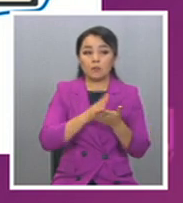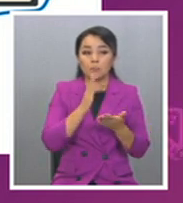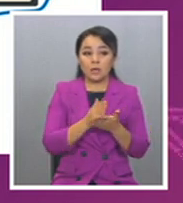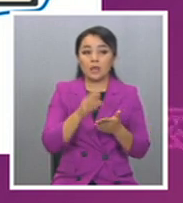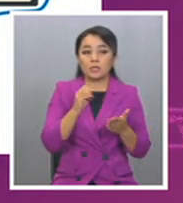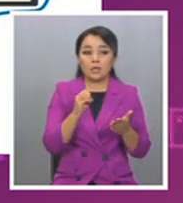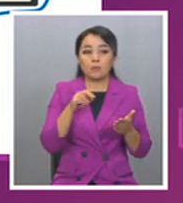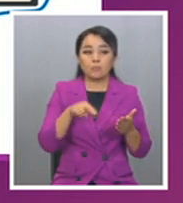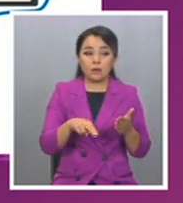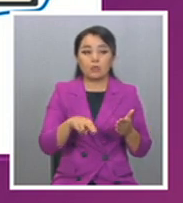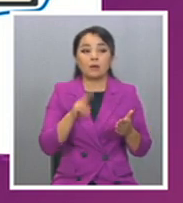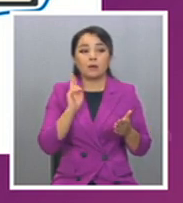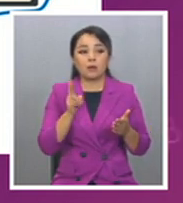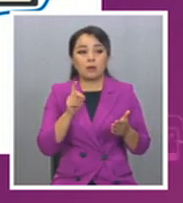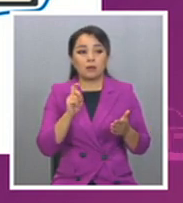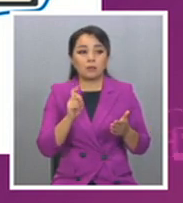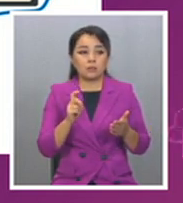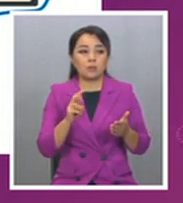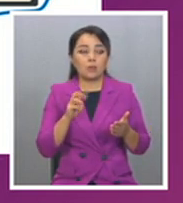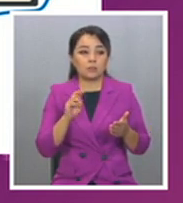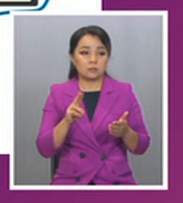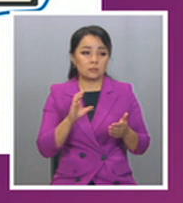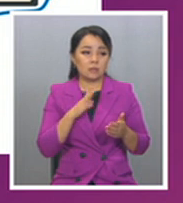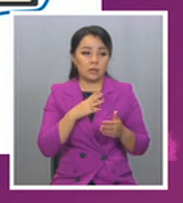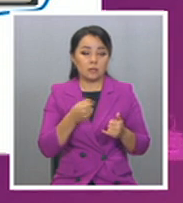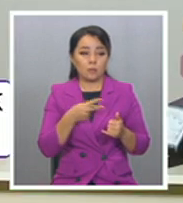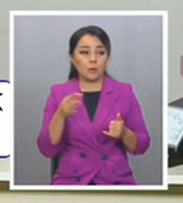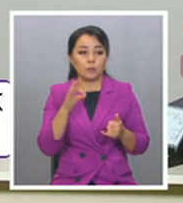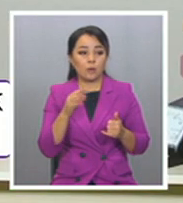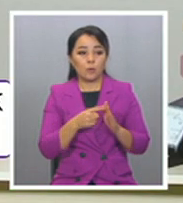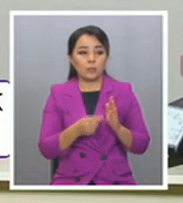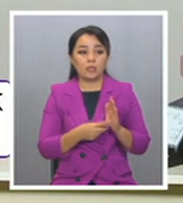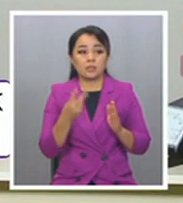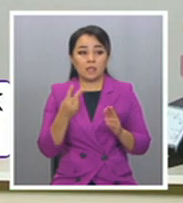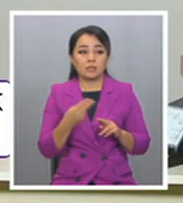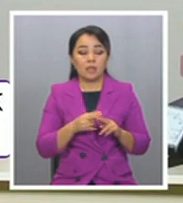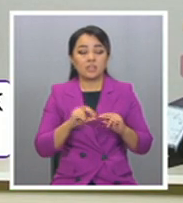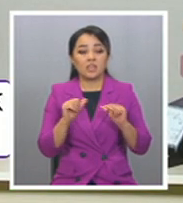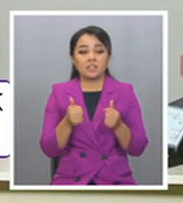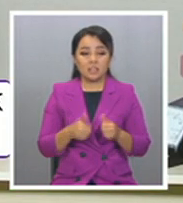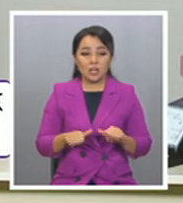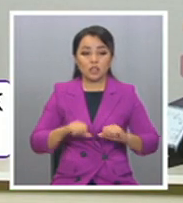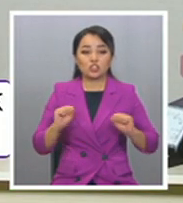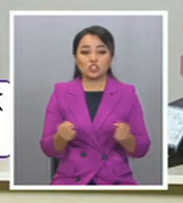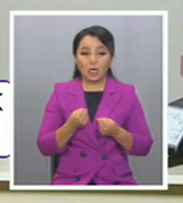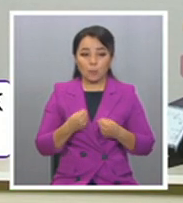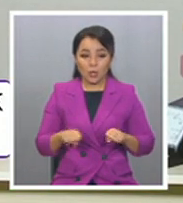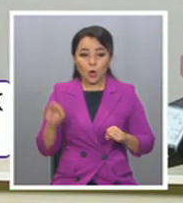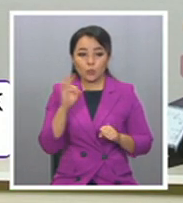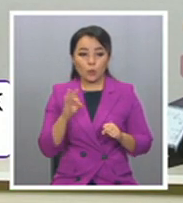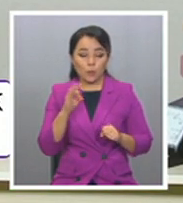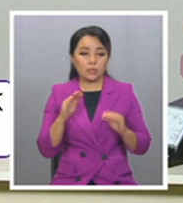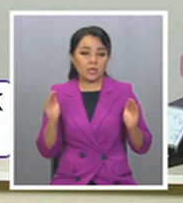E тең Kx max квадрат бөлінген 2 болады. Ал дененің жылдамдығы нөлге дейін кемейді.